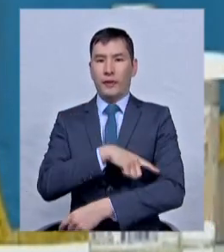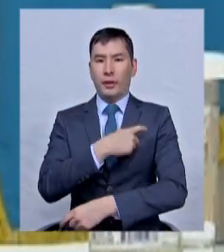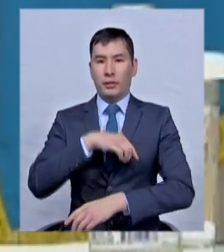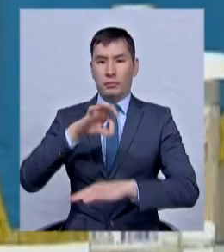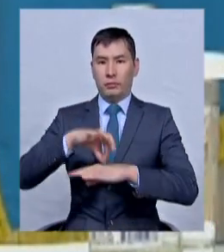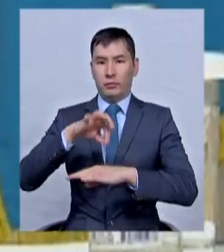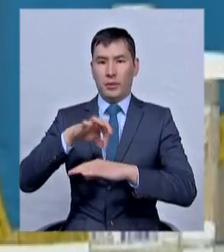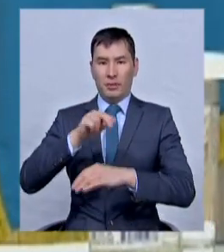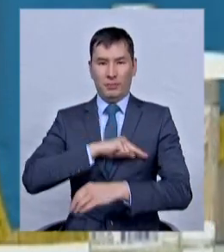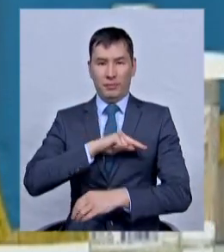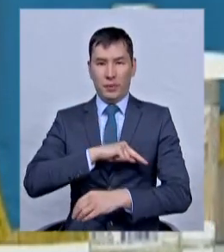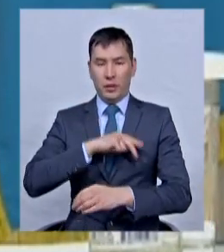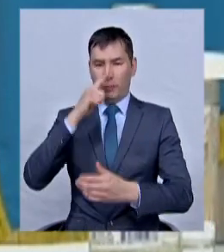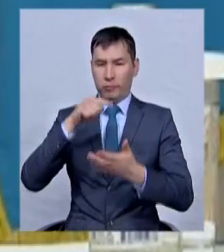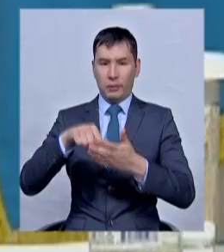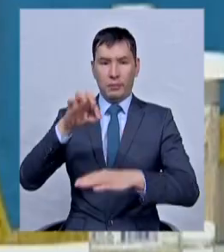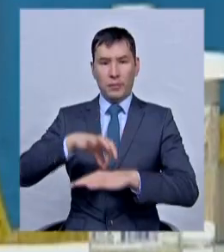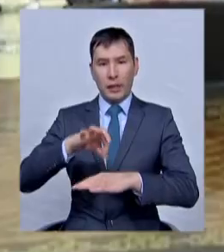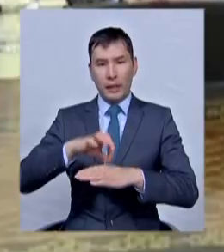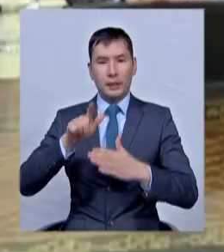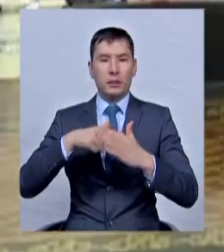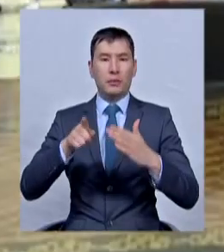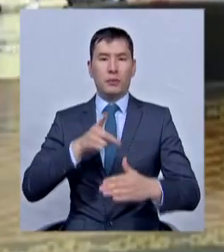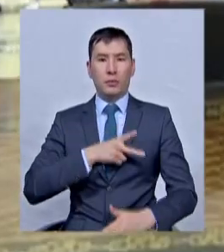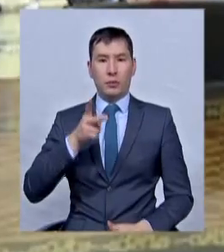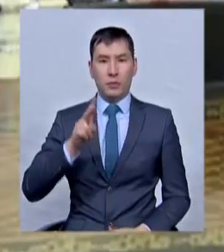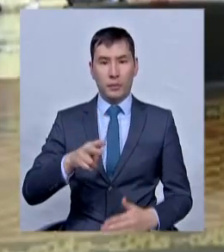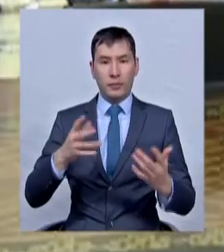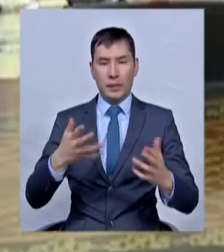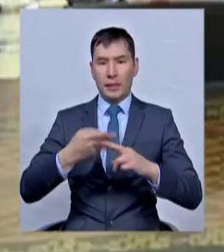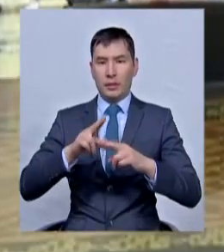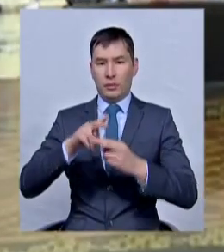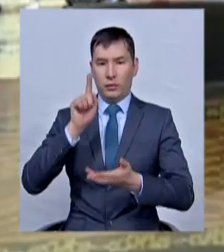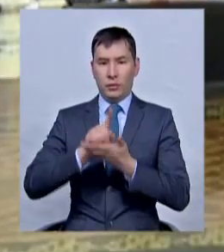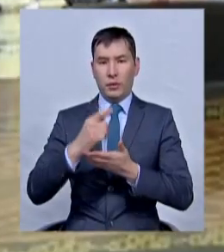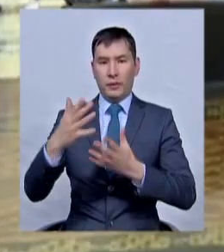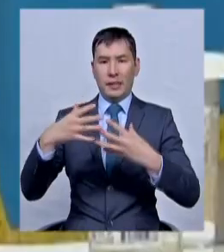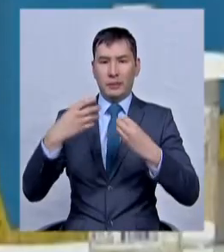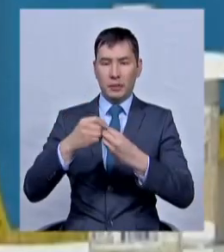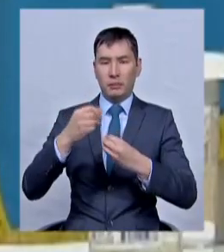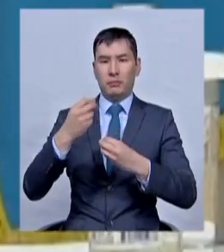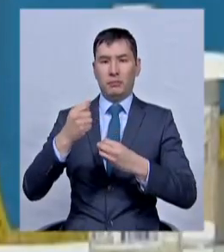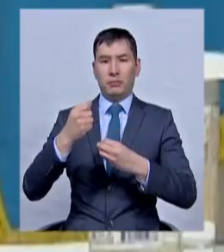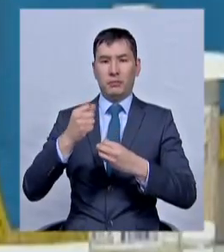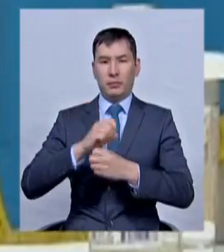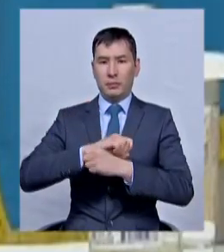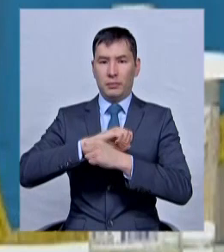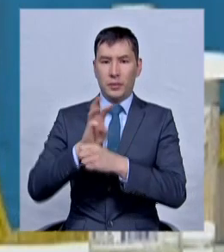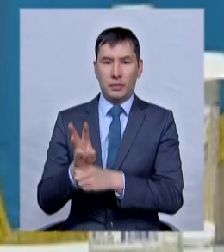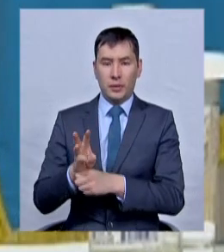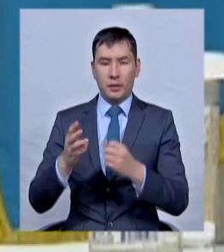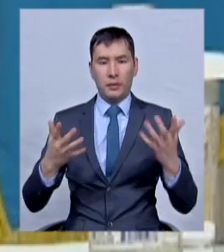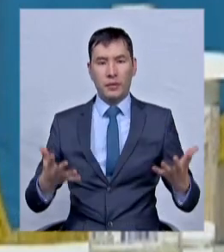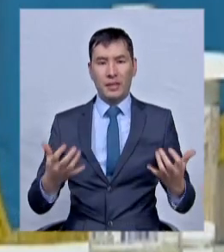енгізу жөнінде тапсырма бердім. Үкімет осы жұмысты жеделдетуі керек. Қазіргі жағдайда